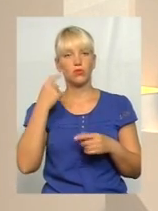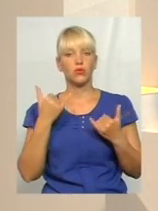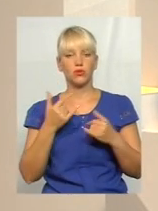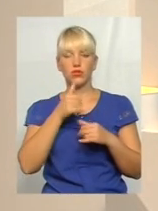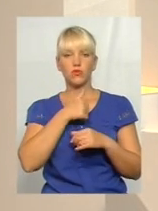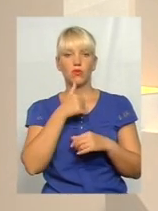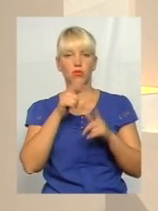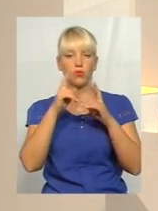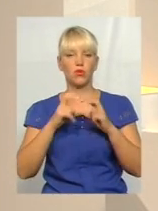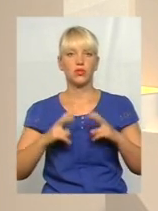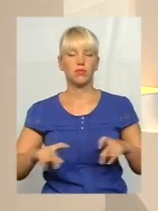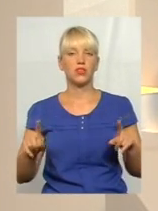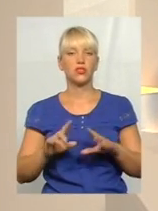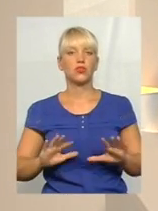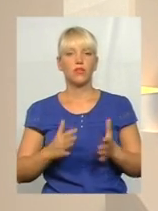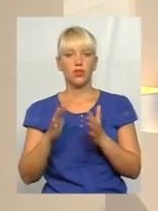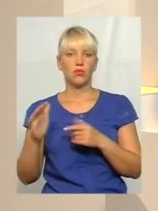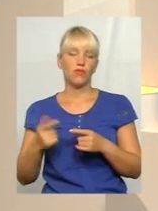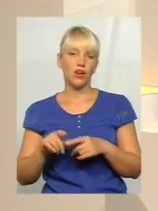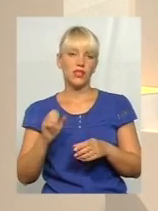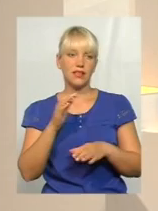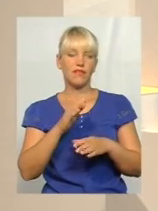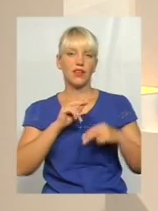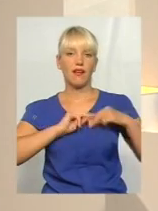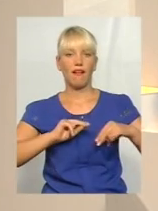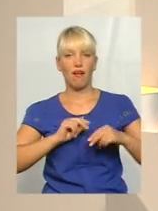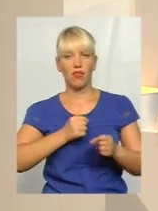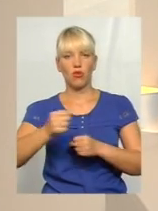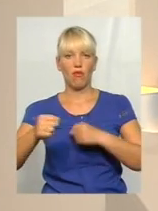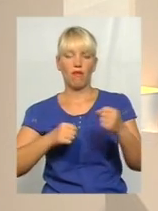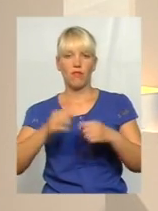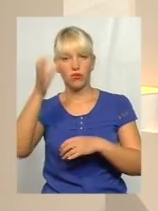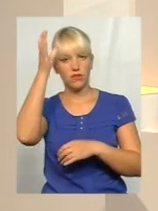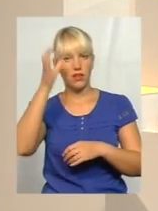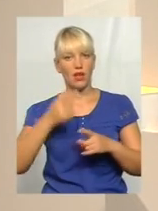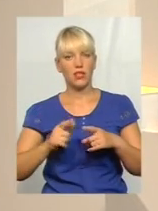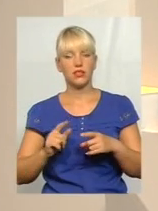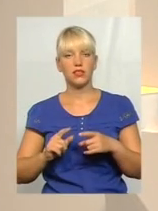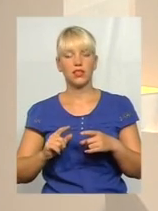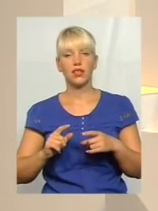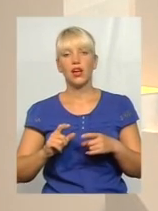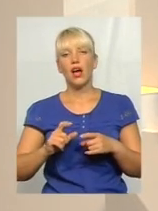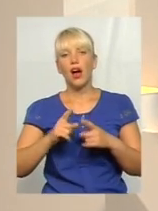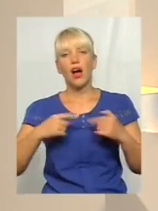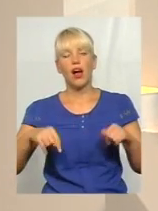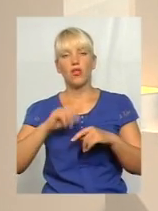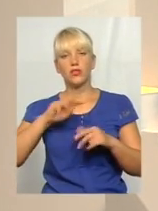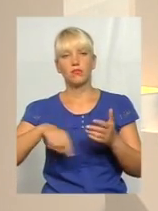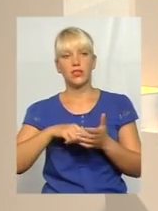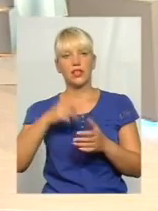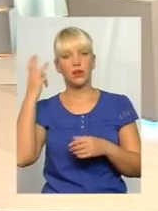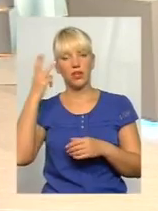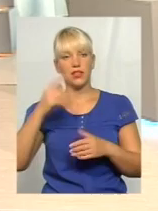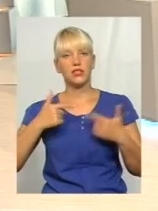спробуємо розібратися що відбувається в в такій кадровій освітянській галузі міста Хмельницького я представлю вам